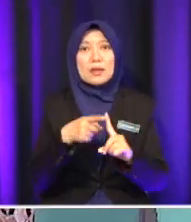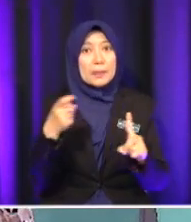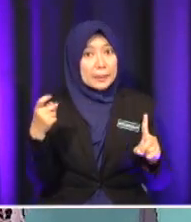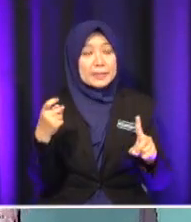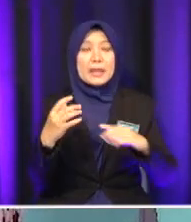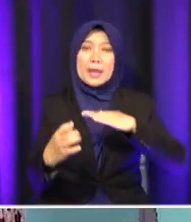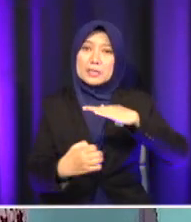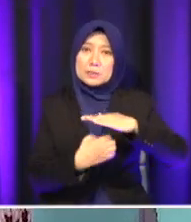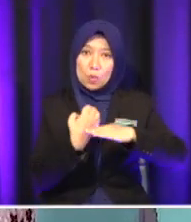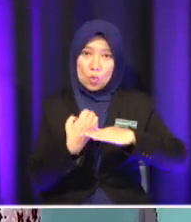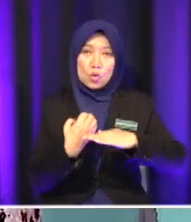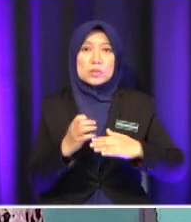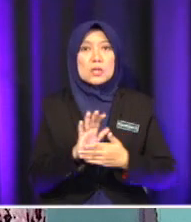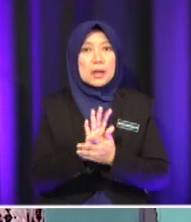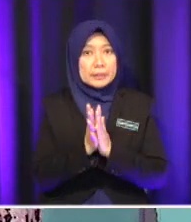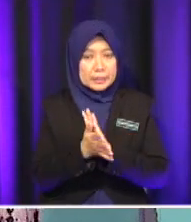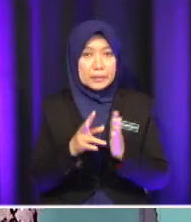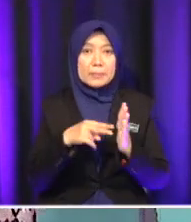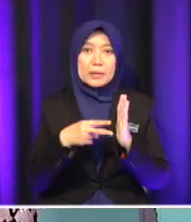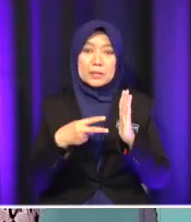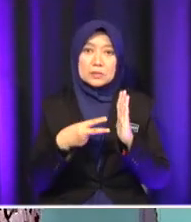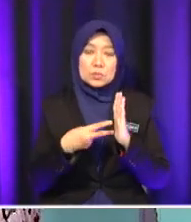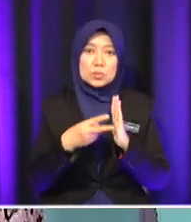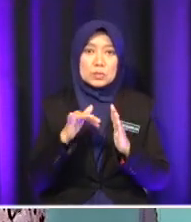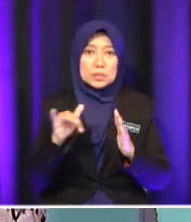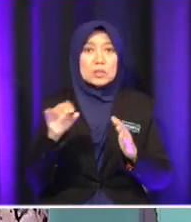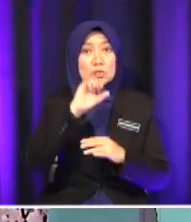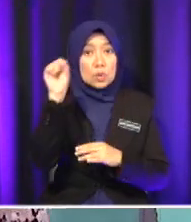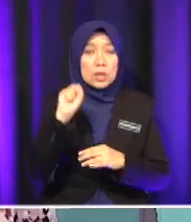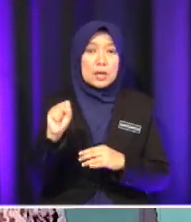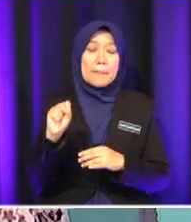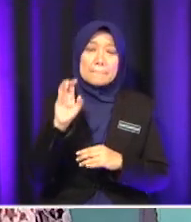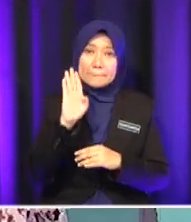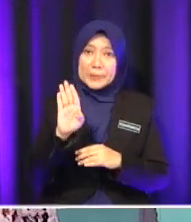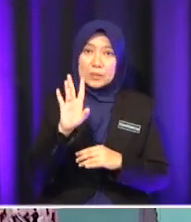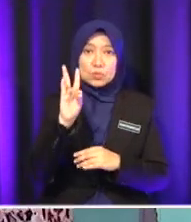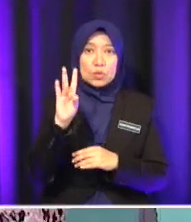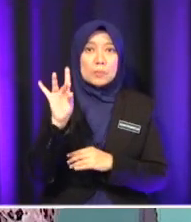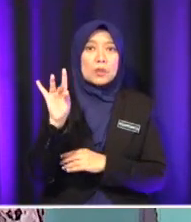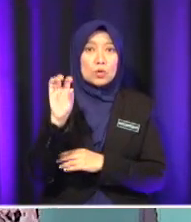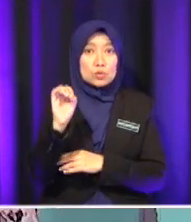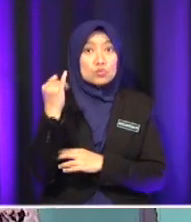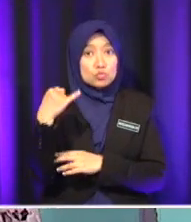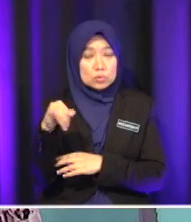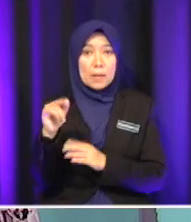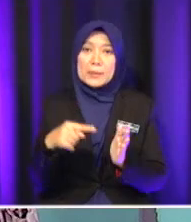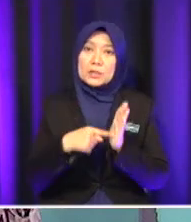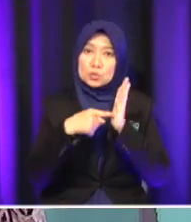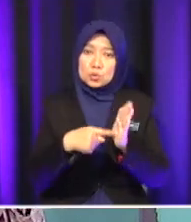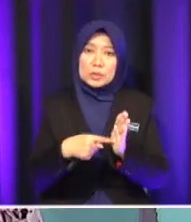esport kita jadi dalam soal lebih itu kita lihat negatif RM 780 juta menunjukkan